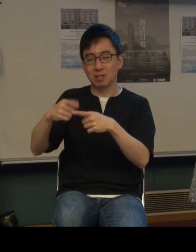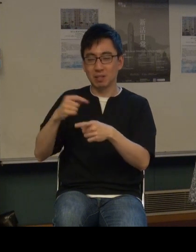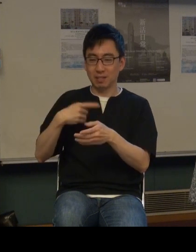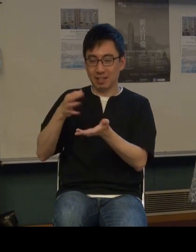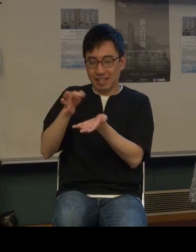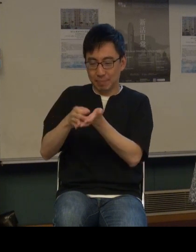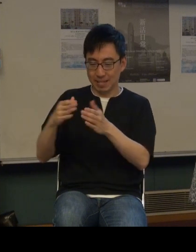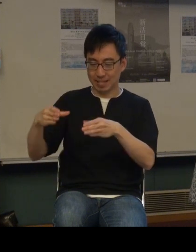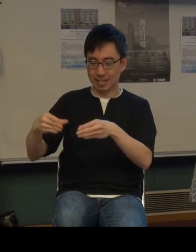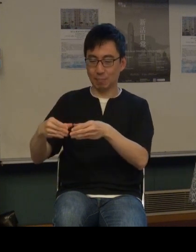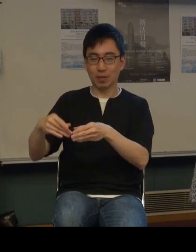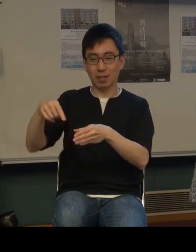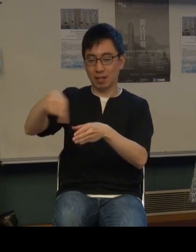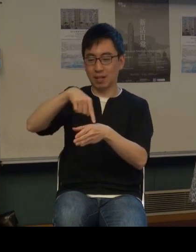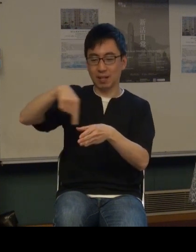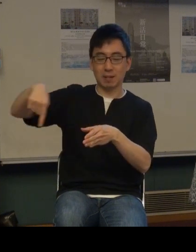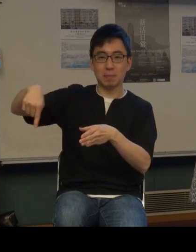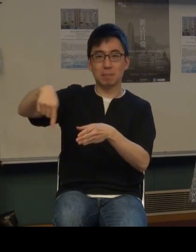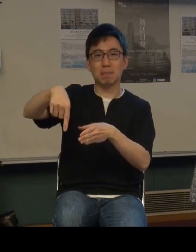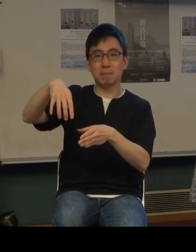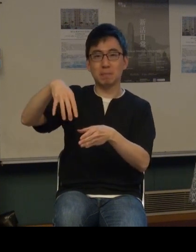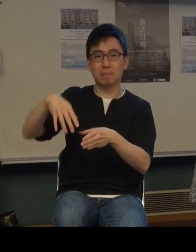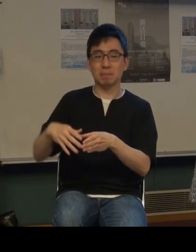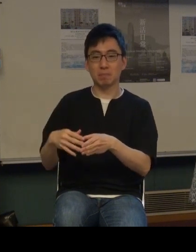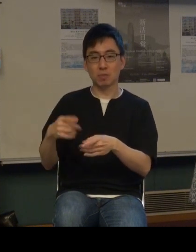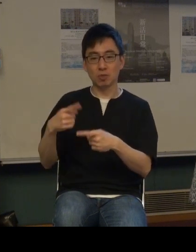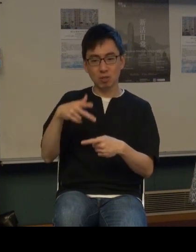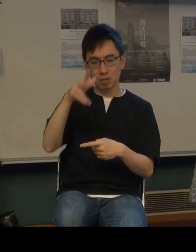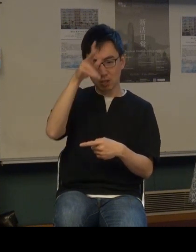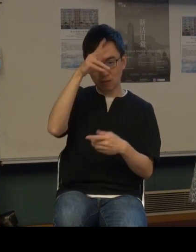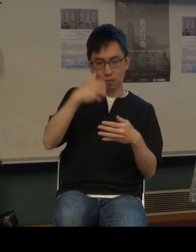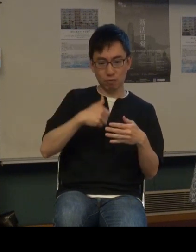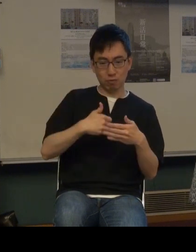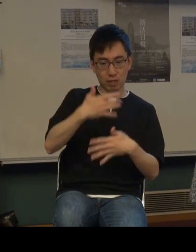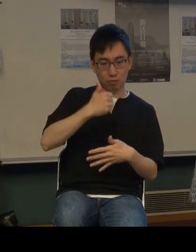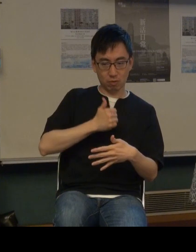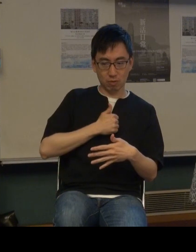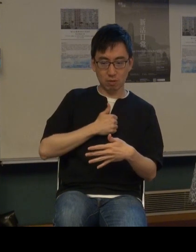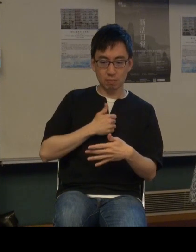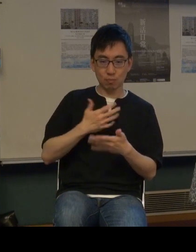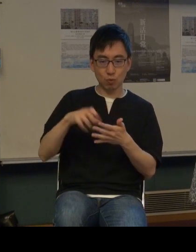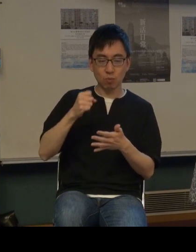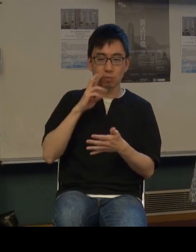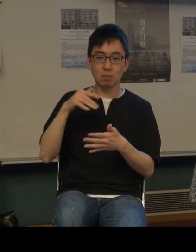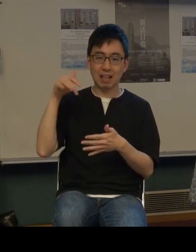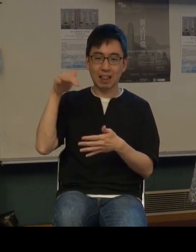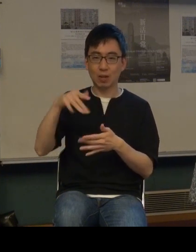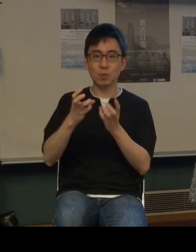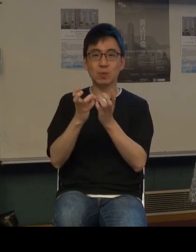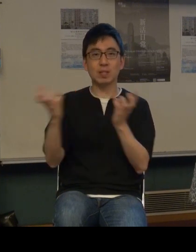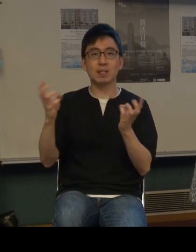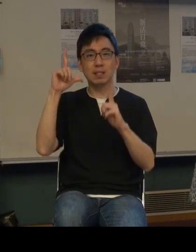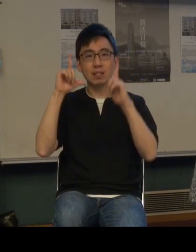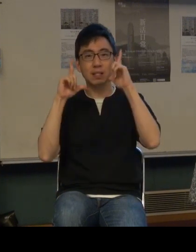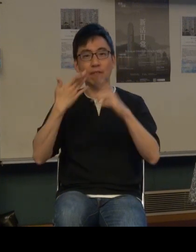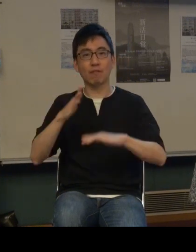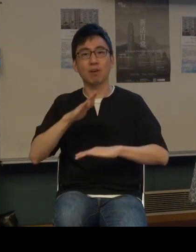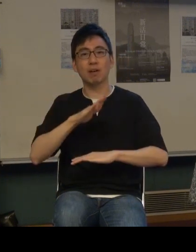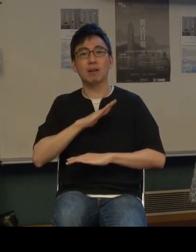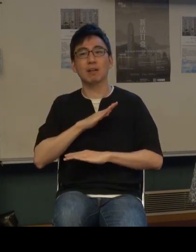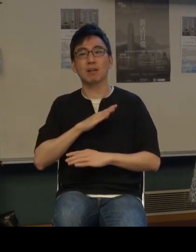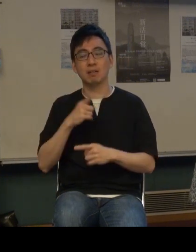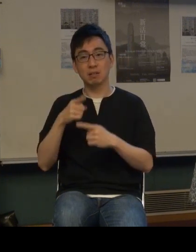形嘅地皮，而呢個政府嘅建築師咧就採取一個流線型嘅風格，這個流線型風格咧開